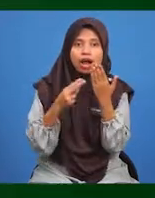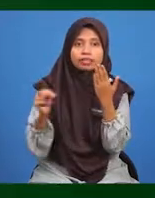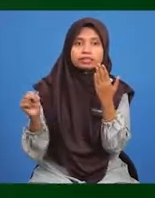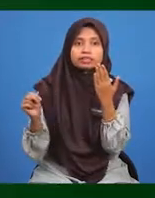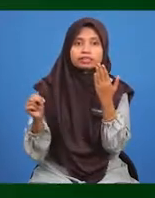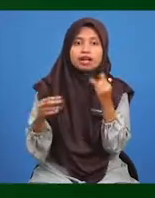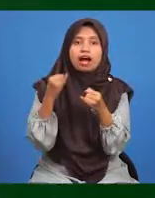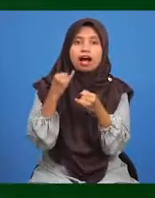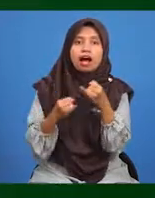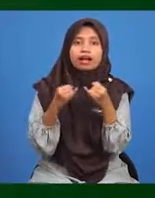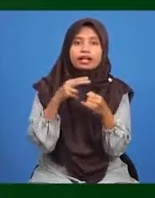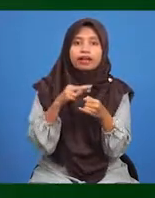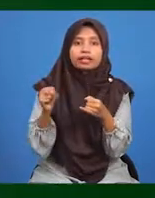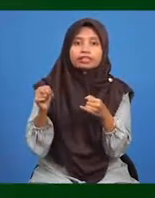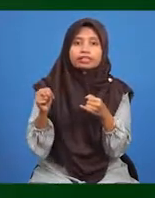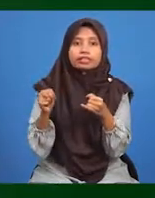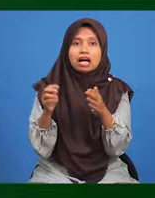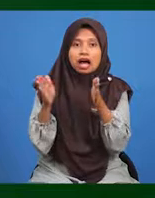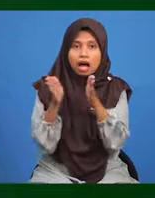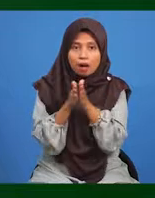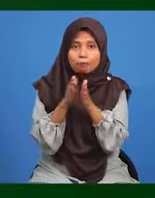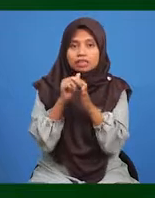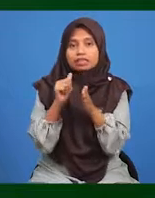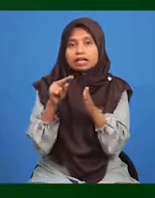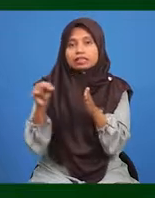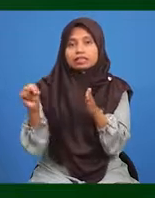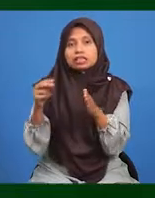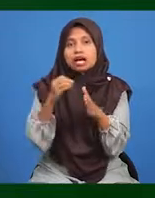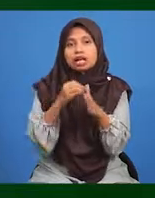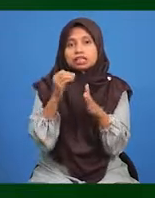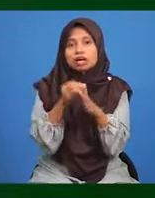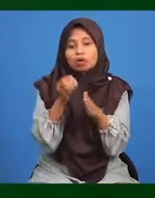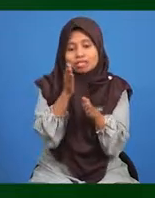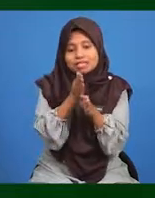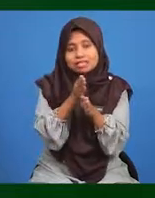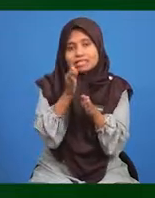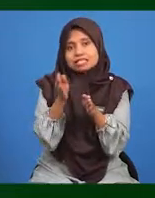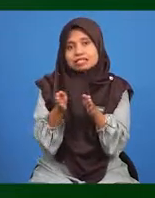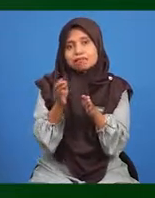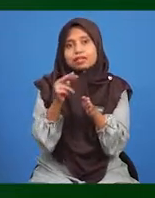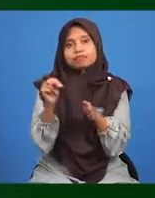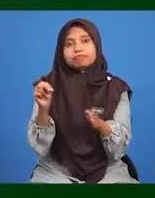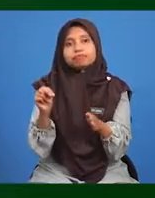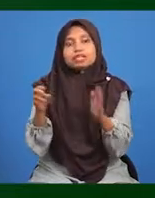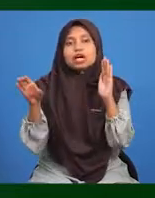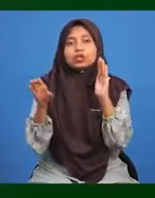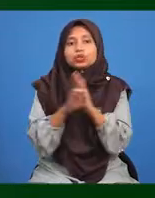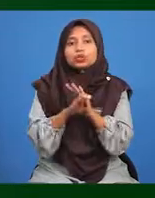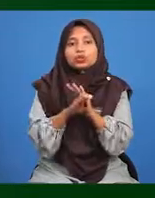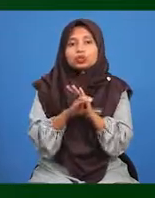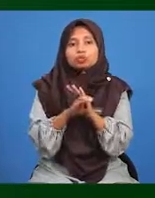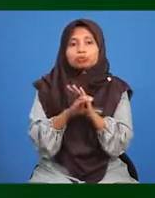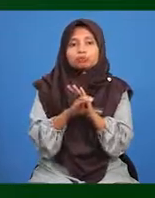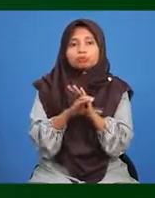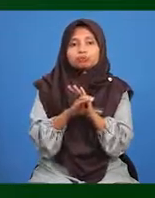awalan, akhiran, apitan atau sisipan. Contoh kata